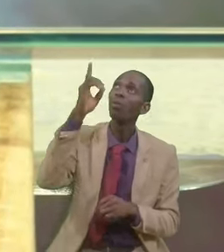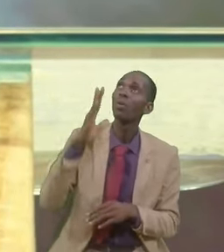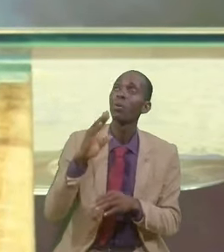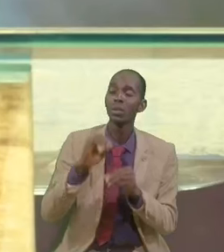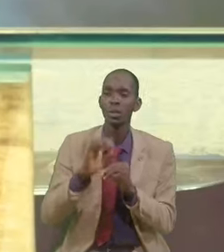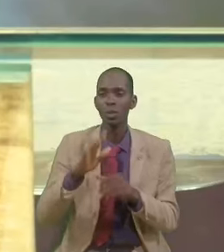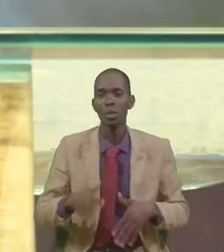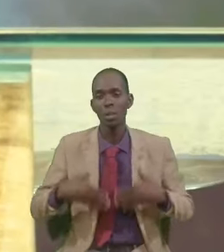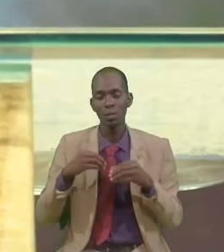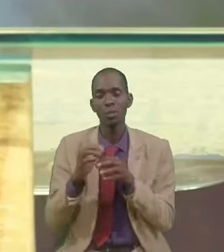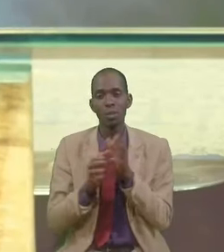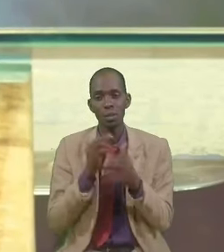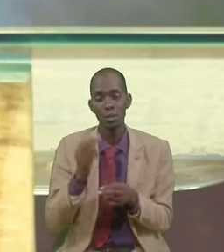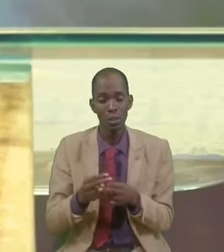vie.